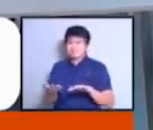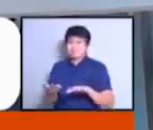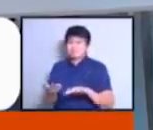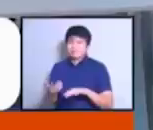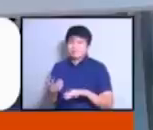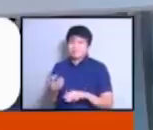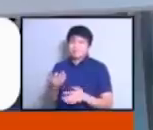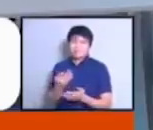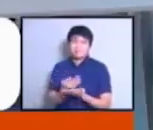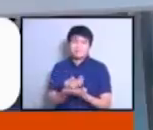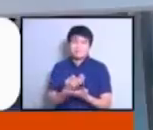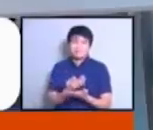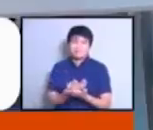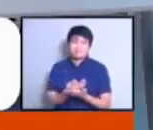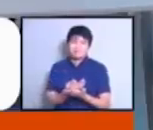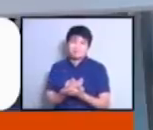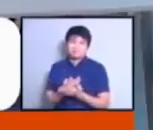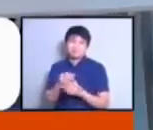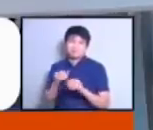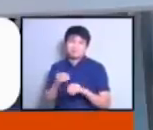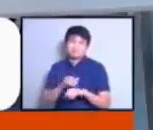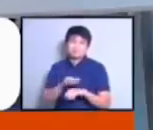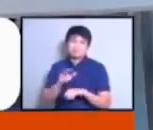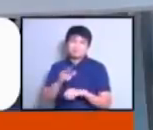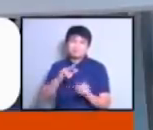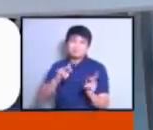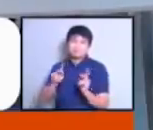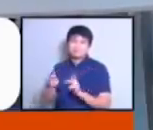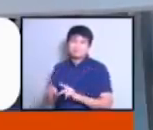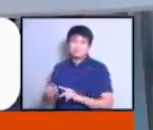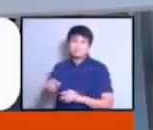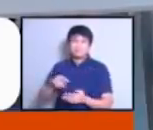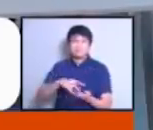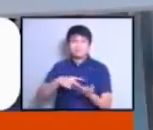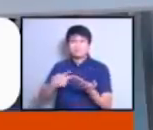Ang perang hulog sa Palawan, tinalo ko sa